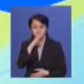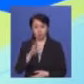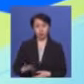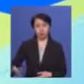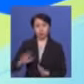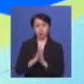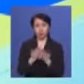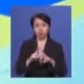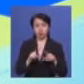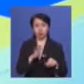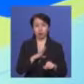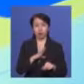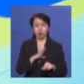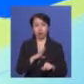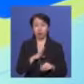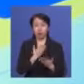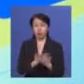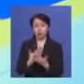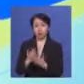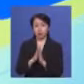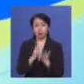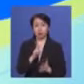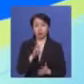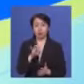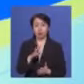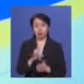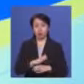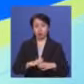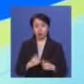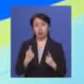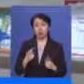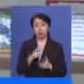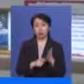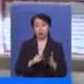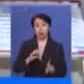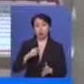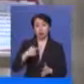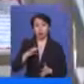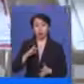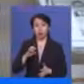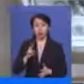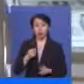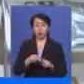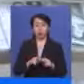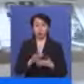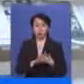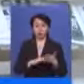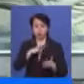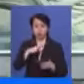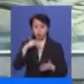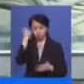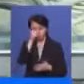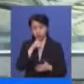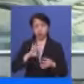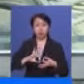областной библиотеке состоялась презентация книги «Тельбет». Написал ее известный писатель Кульбек Ергабек, который на протяжении многих